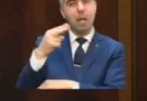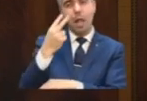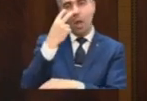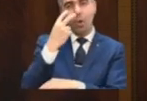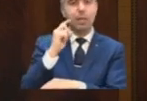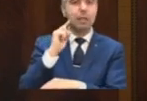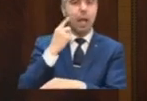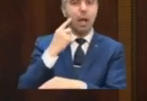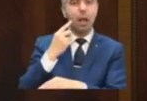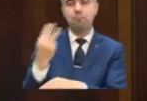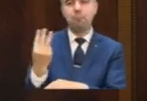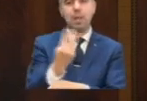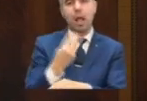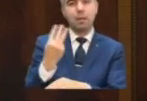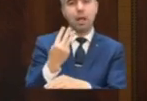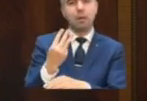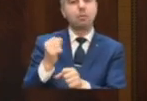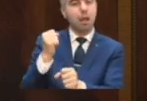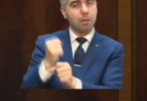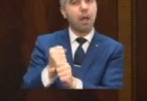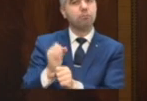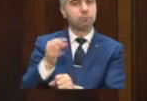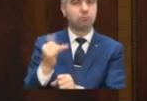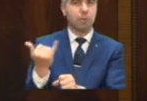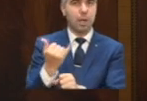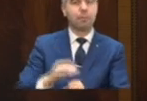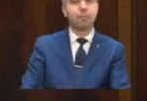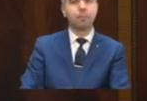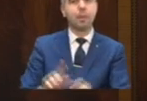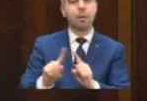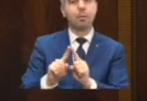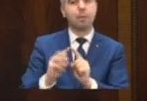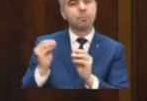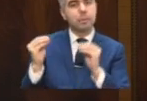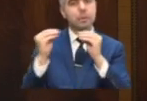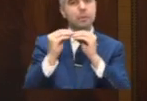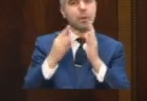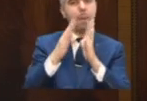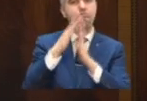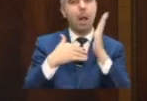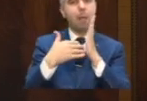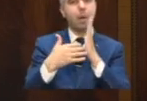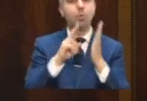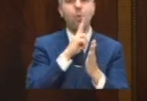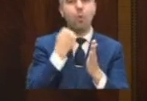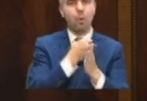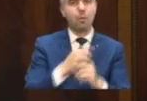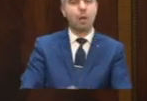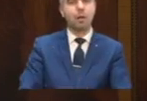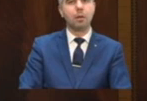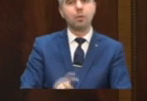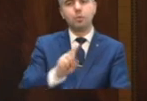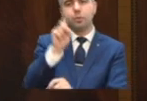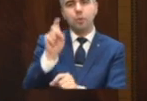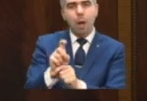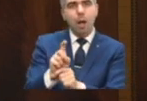الموجودة ببلادنا، وارتباطا دائما مع البرنامج الحكومي وبحثاً في أسئلة الاقتصاد